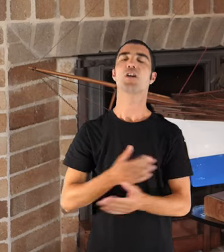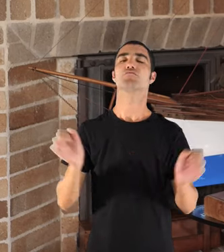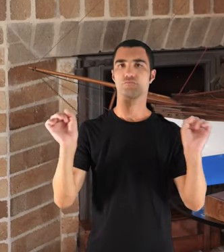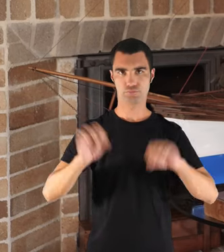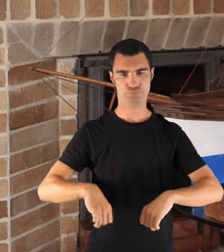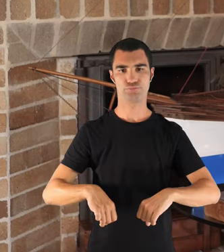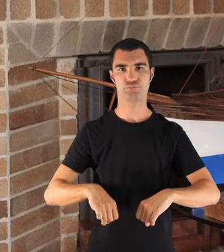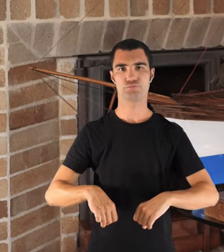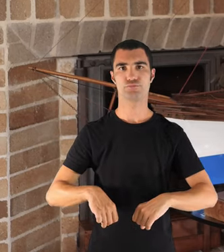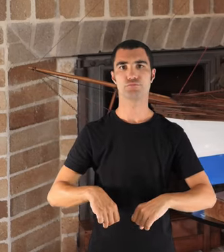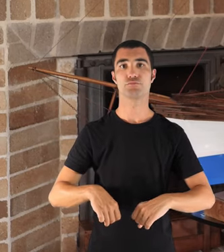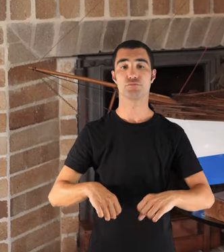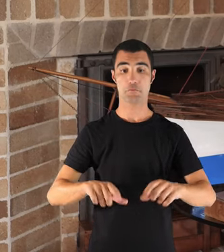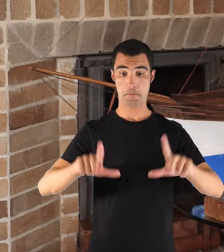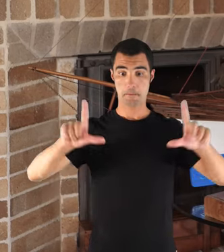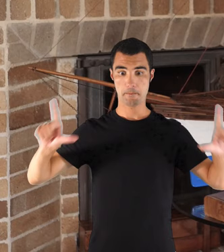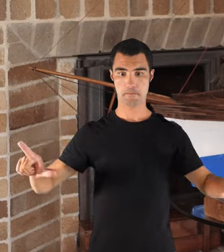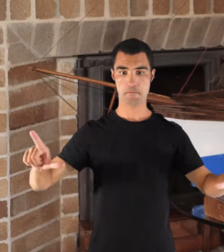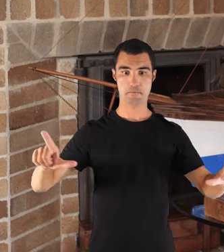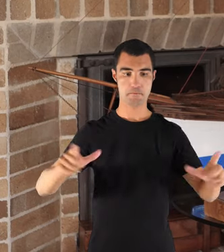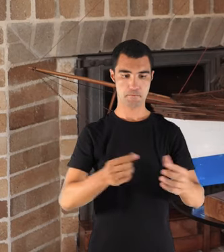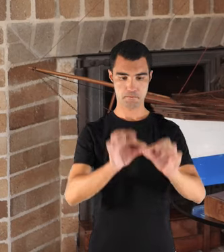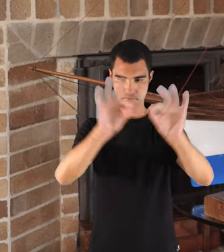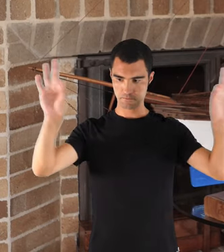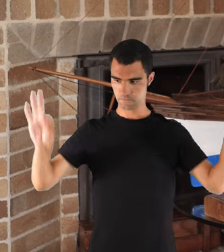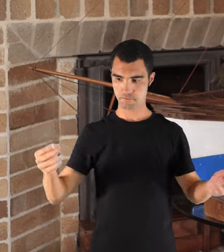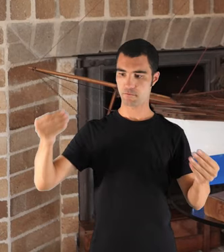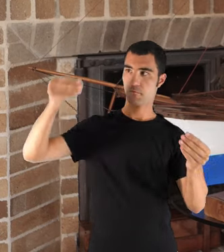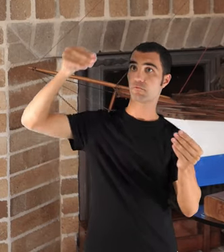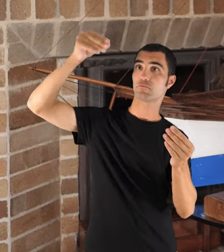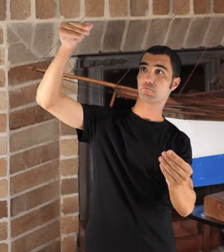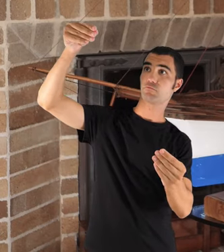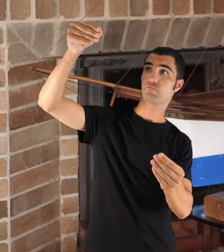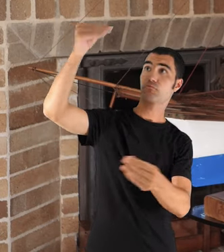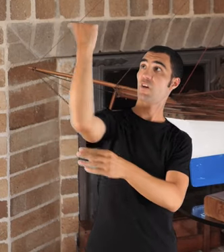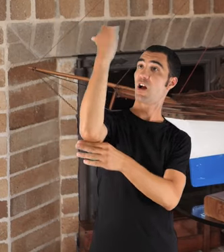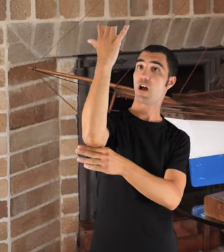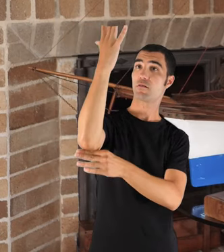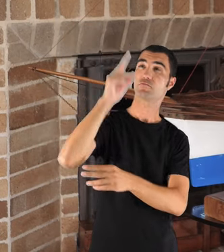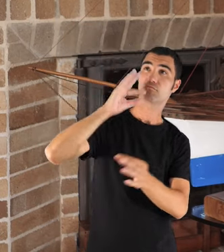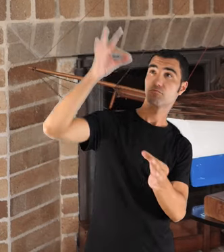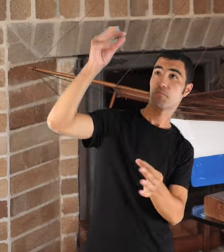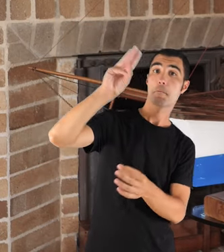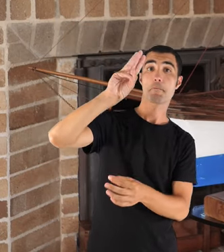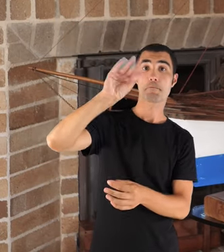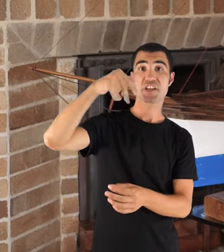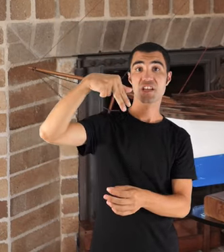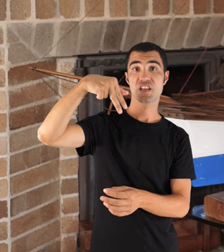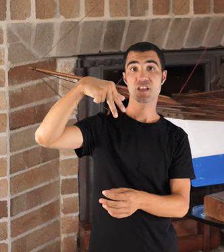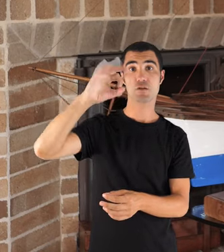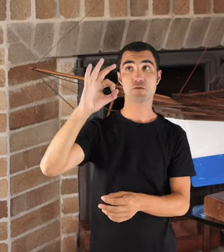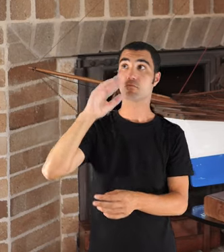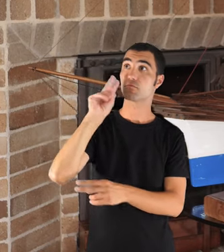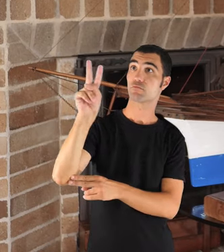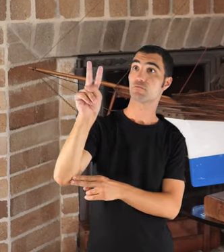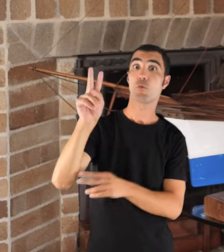i triar en la plantilla el tronc d'arbre que haguessis de mester, ja fos de pi, que és una cosa que s'empleava